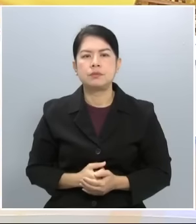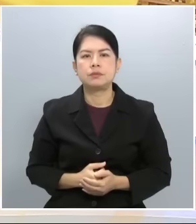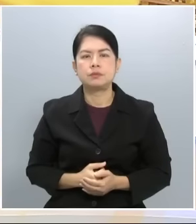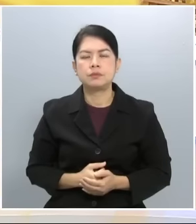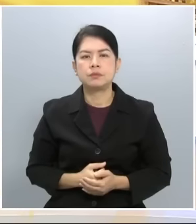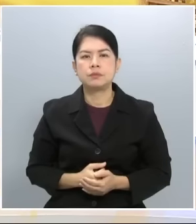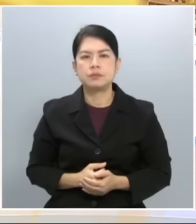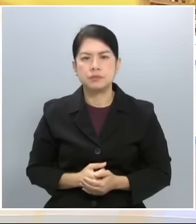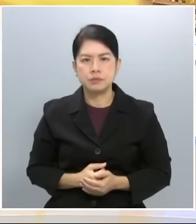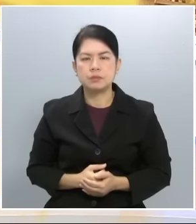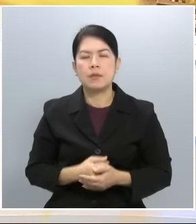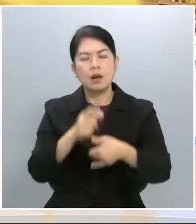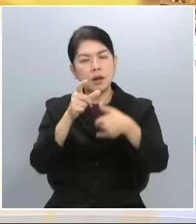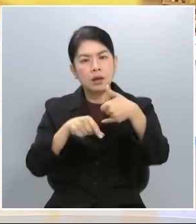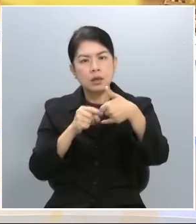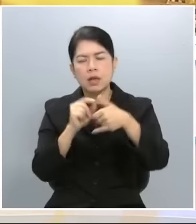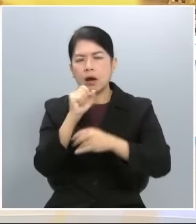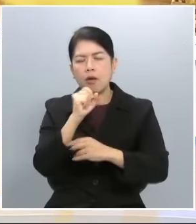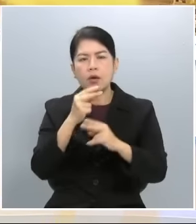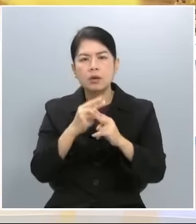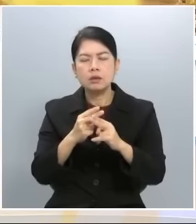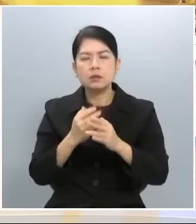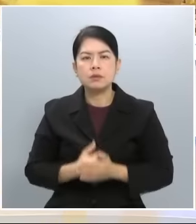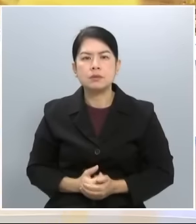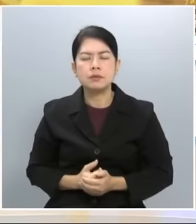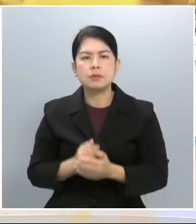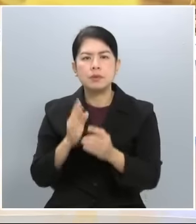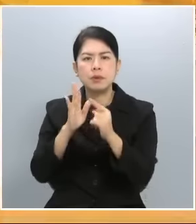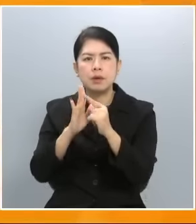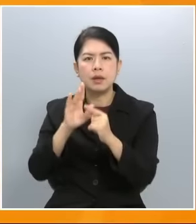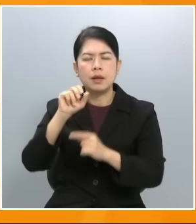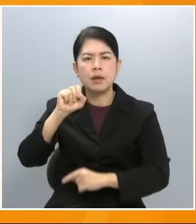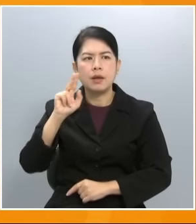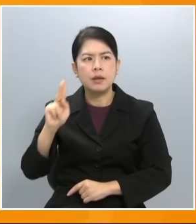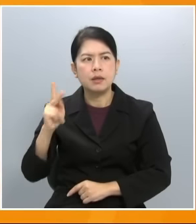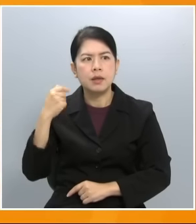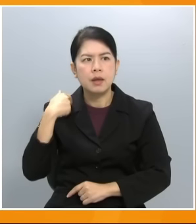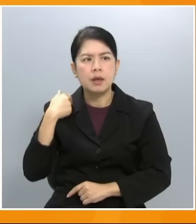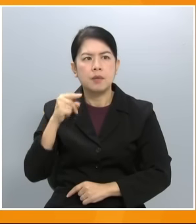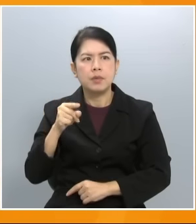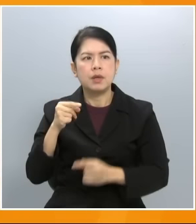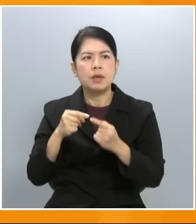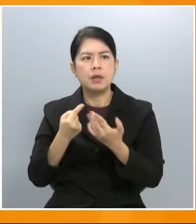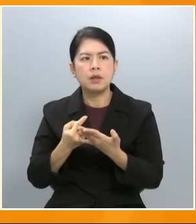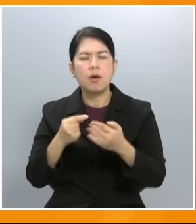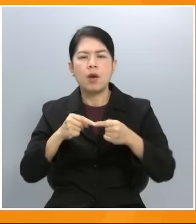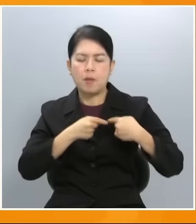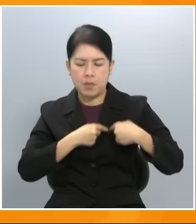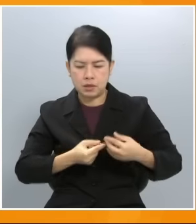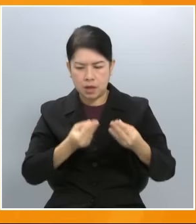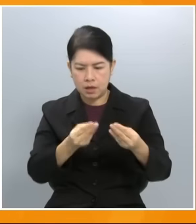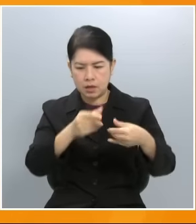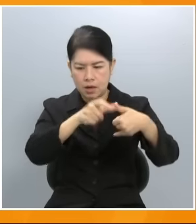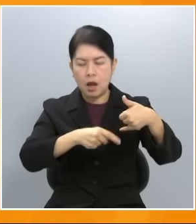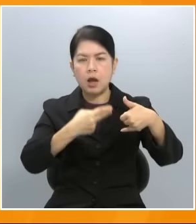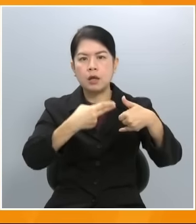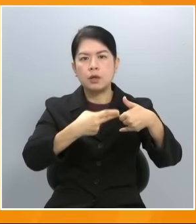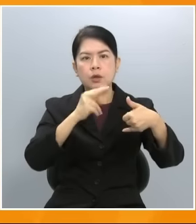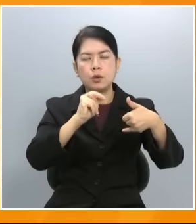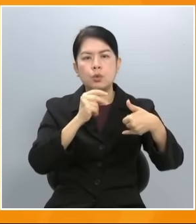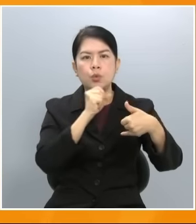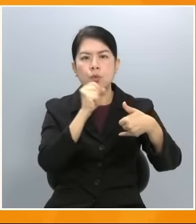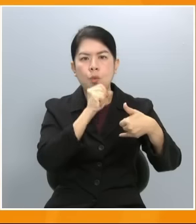าคุณเสกโลโซได้เข้าใจว่าได้โพสต์ให้กำลังใจหนุ่มกลาใช่ไหม ก็ระบุข้อความบอกว่าขอส่งกำลังใ